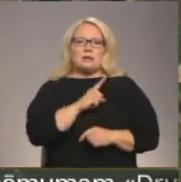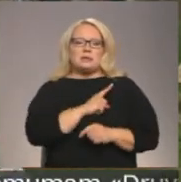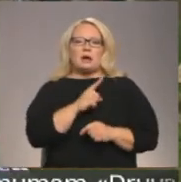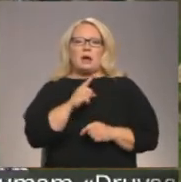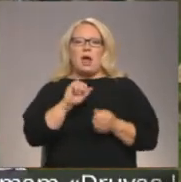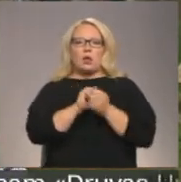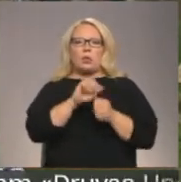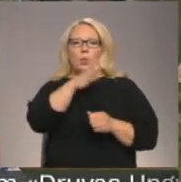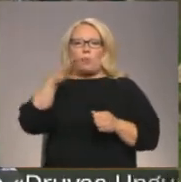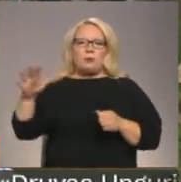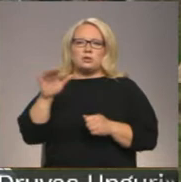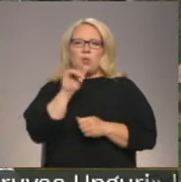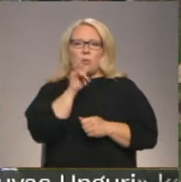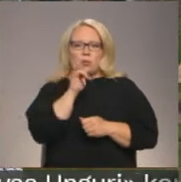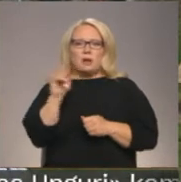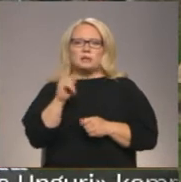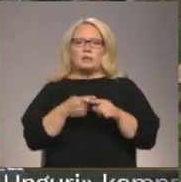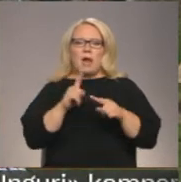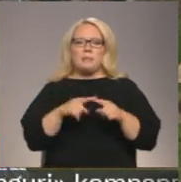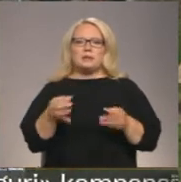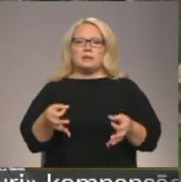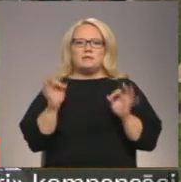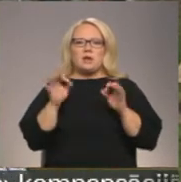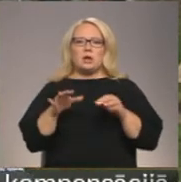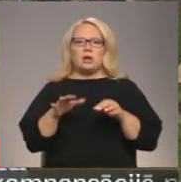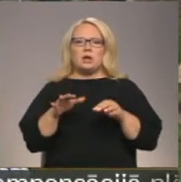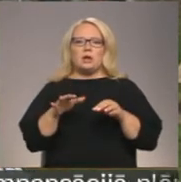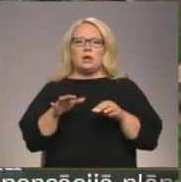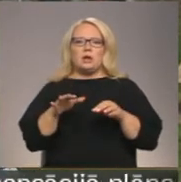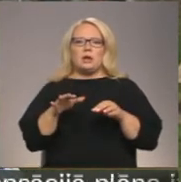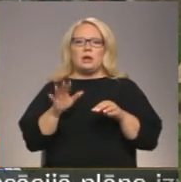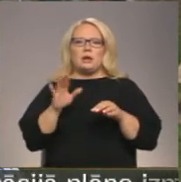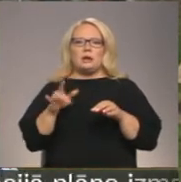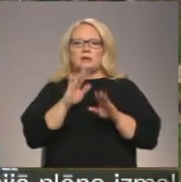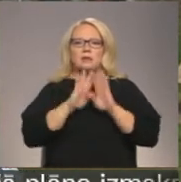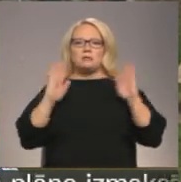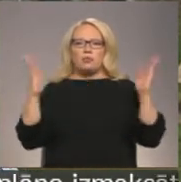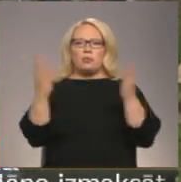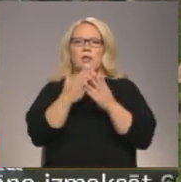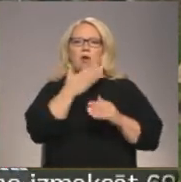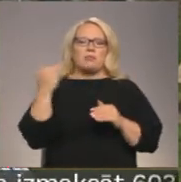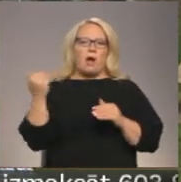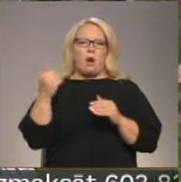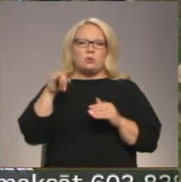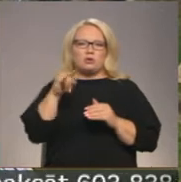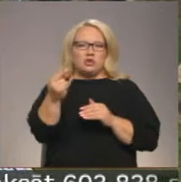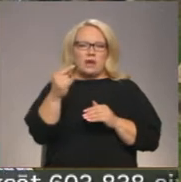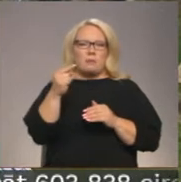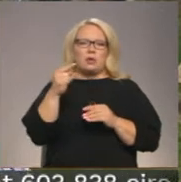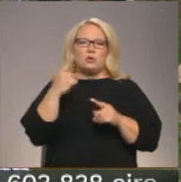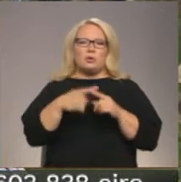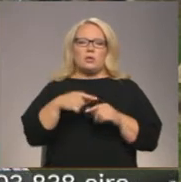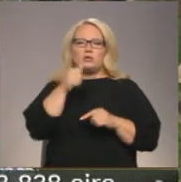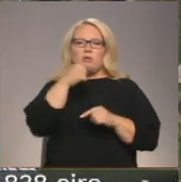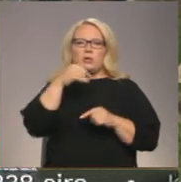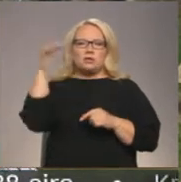ūdens. Ietekmes, tāpēc arī ir svarīgi šuvošanu veikt kvalitatīvi, tā lai nepaliek šķirbas un tas ūdens notek